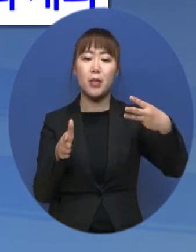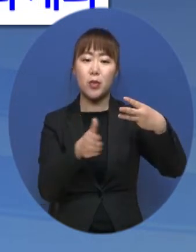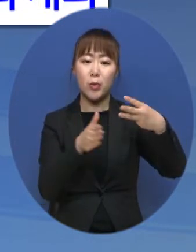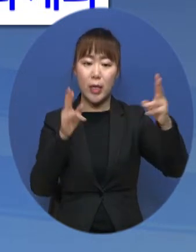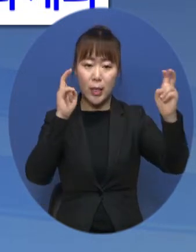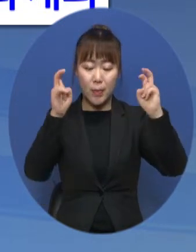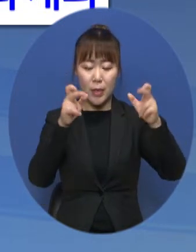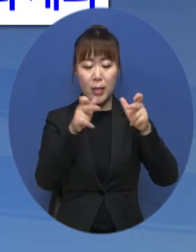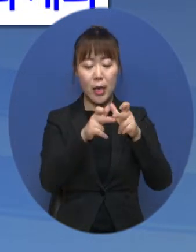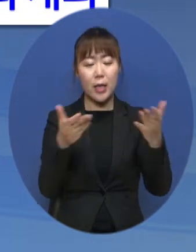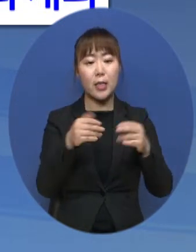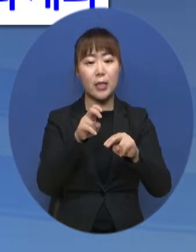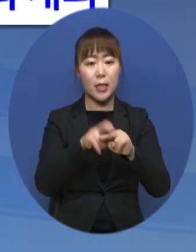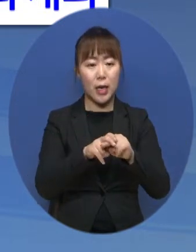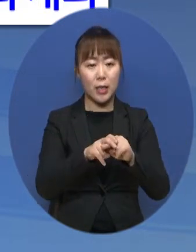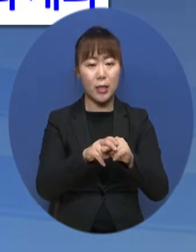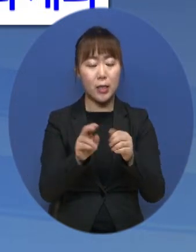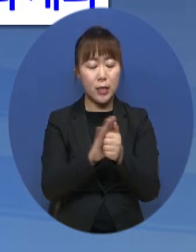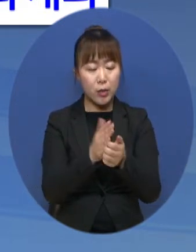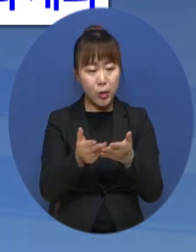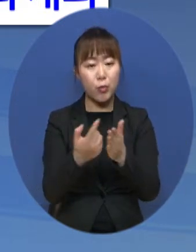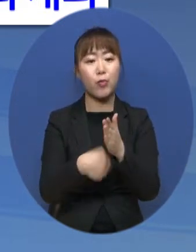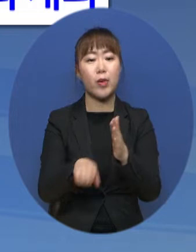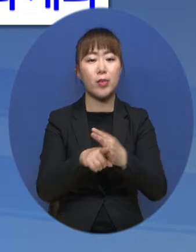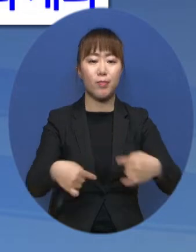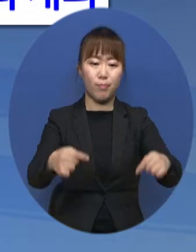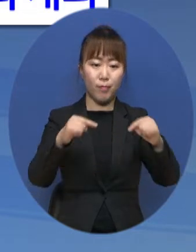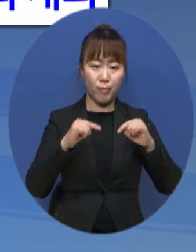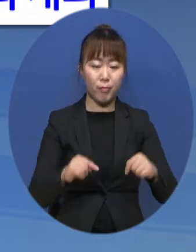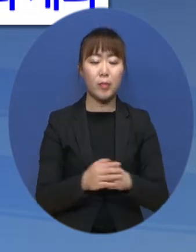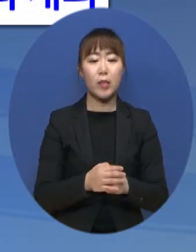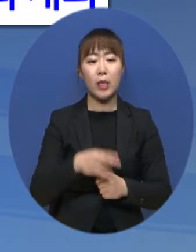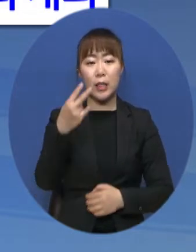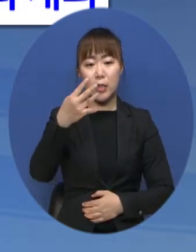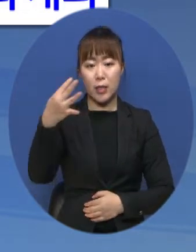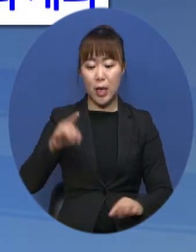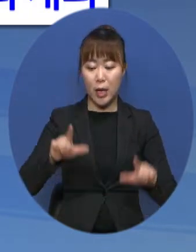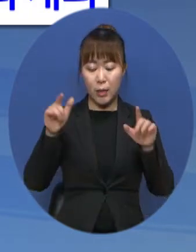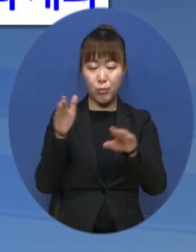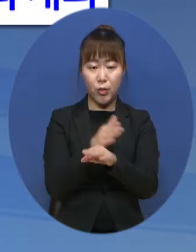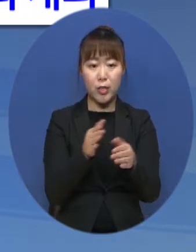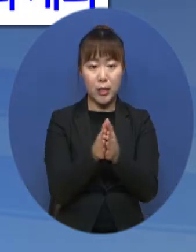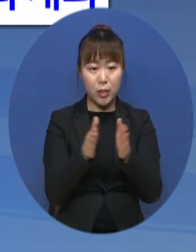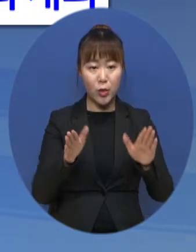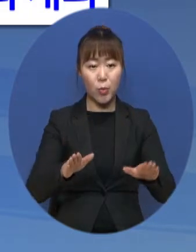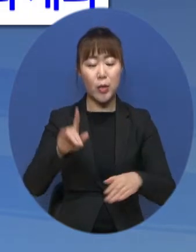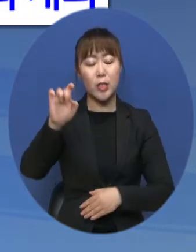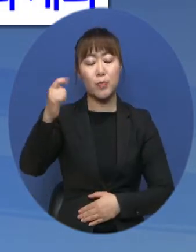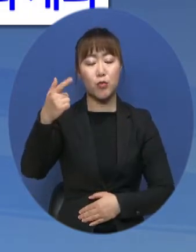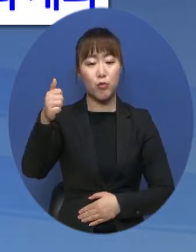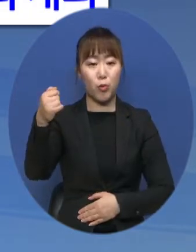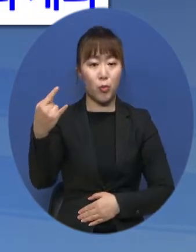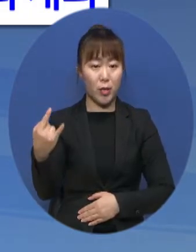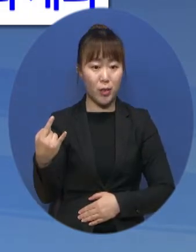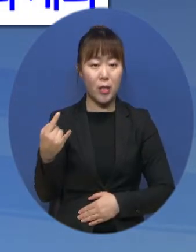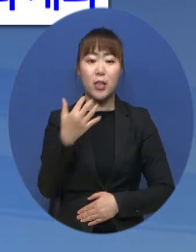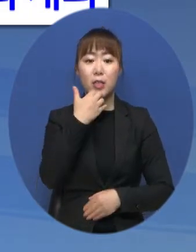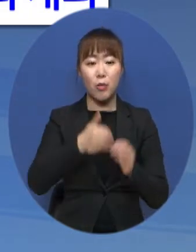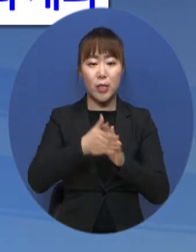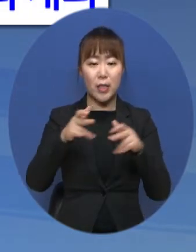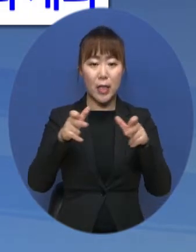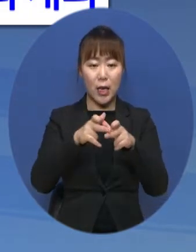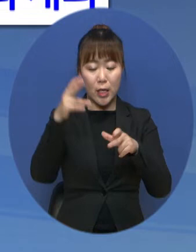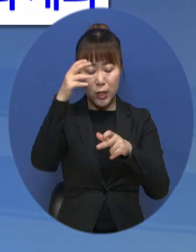기업이 장애인 일자리 제공을 위해 참여합니다. 2004년부터 시작돼 올해 16회째를 맞는 서울시 장애인